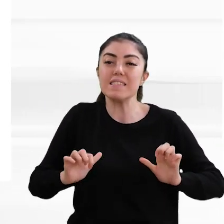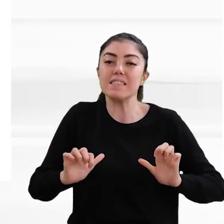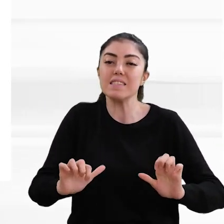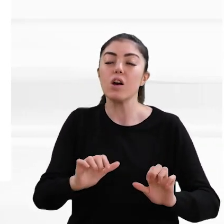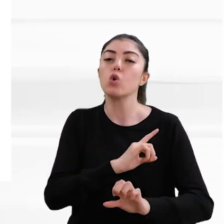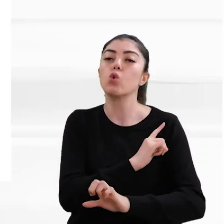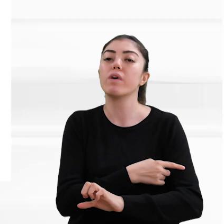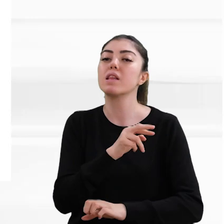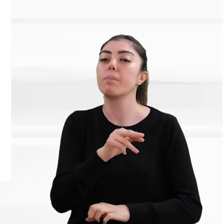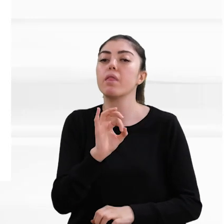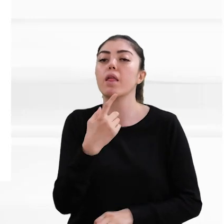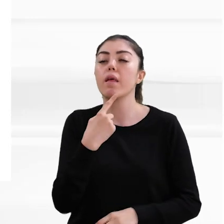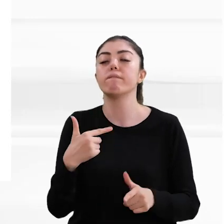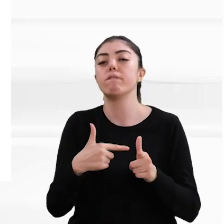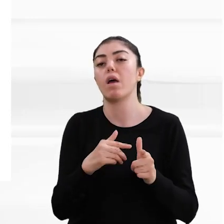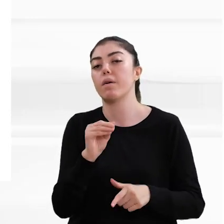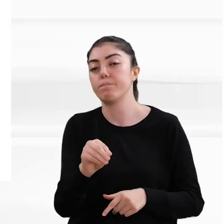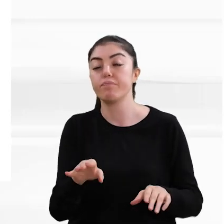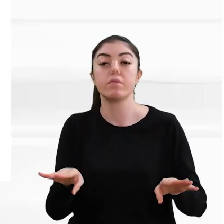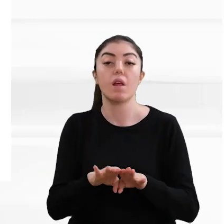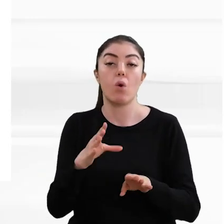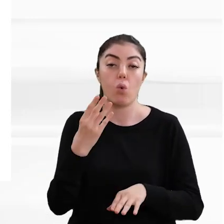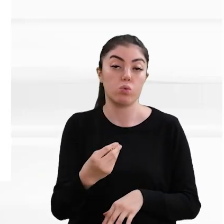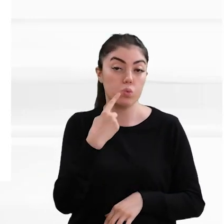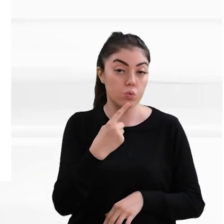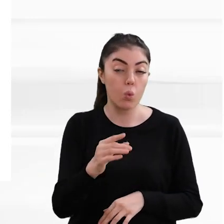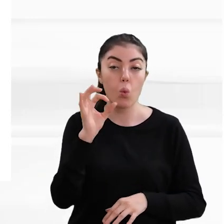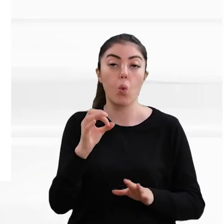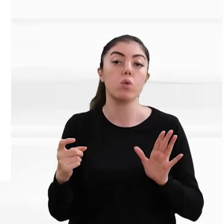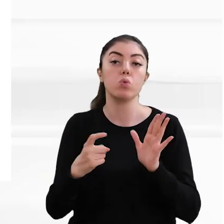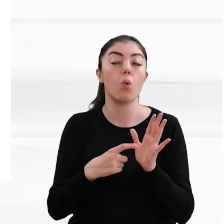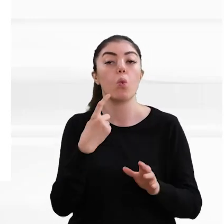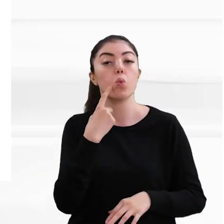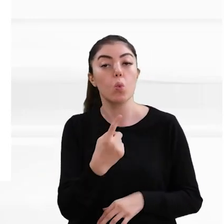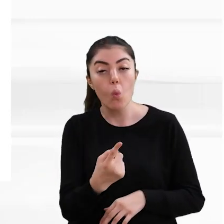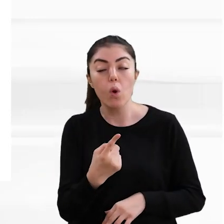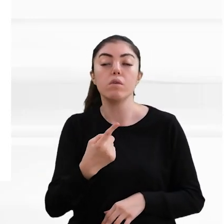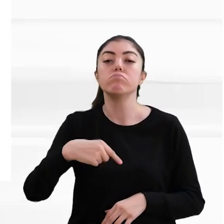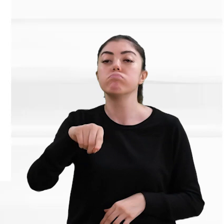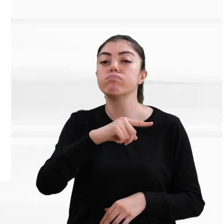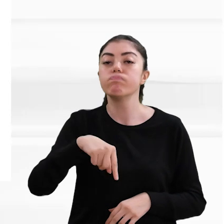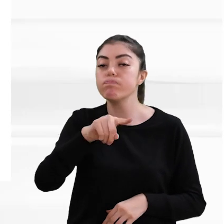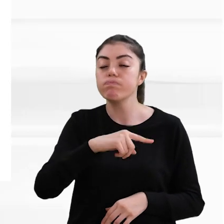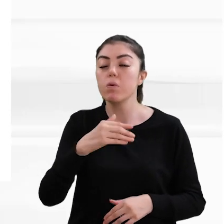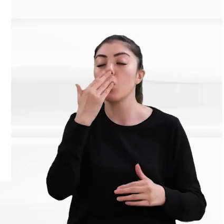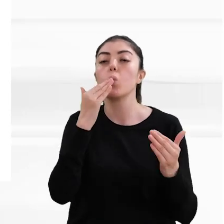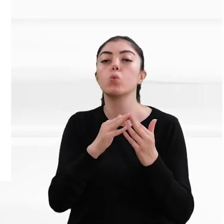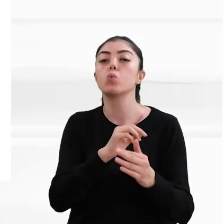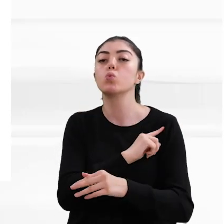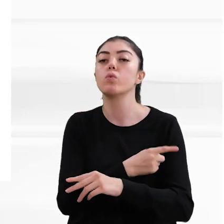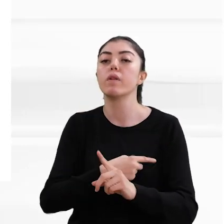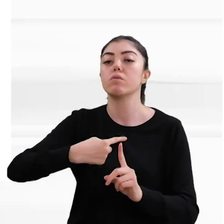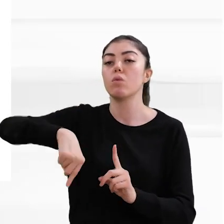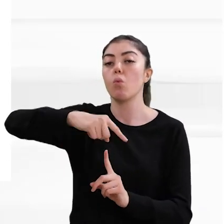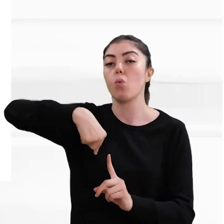diyelim. Ve dengede olduğuna göre, O noktasına göre, bakın burada Efe'nin uyguladığı kuvvetin